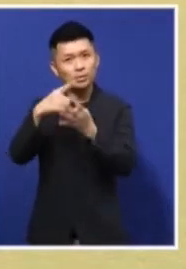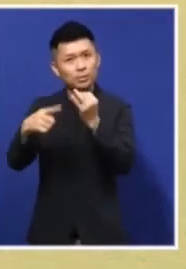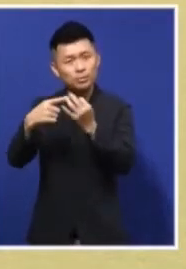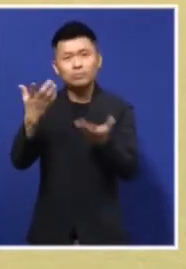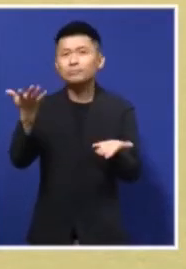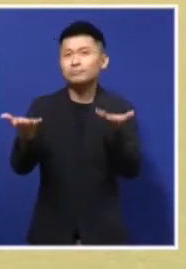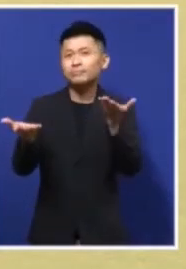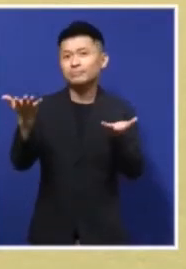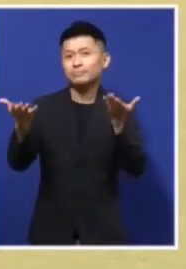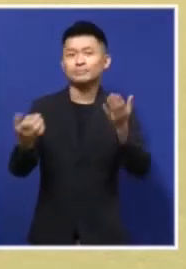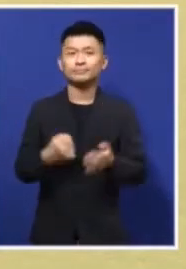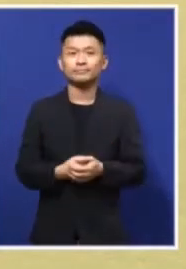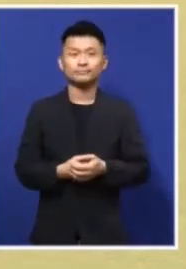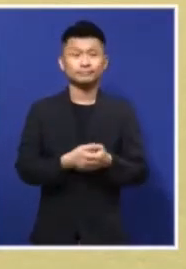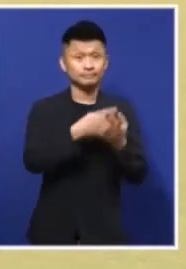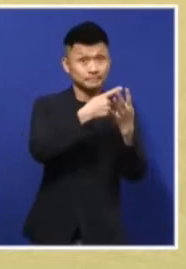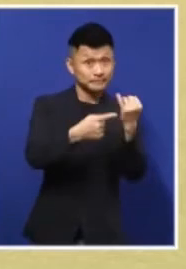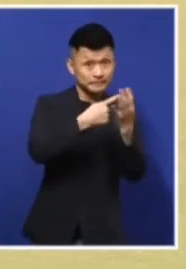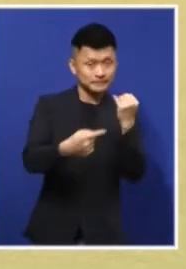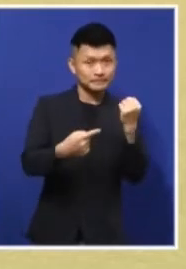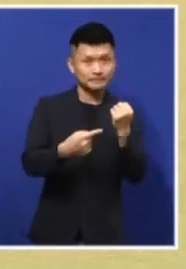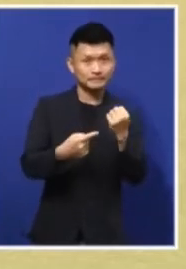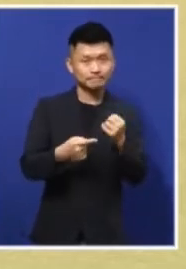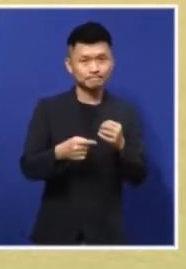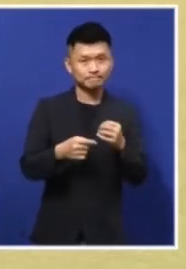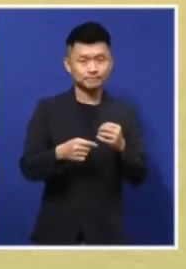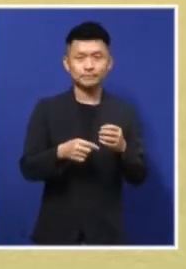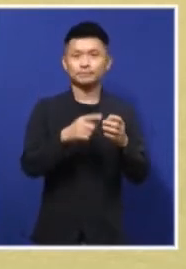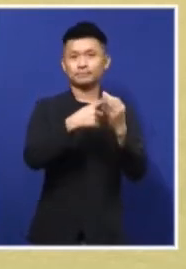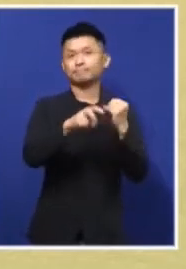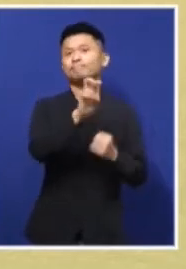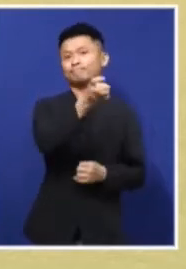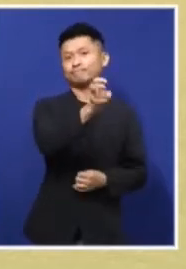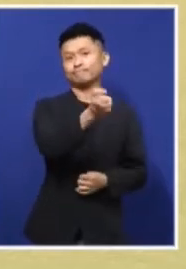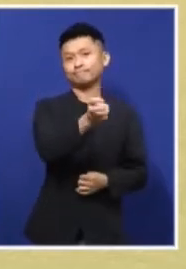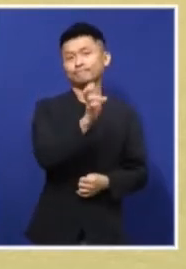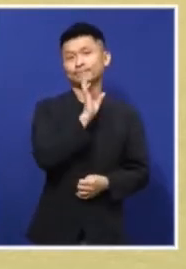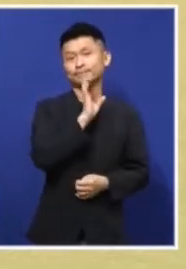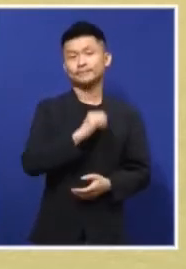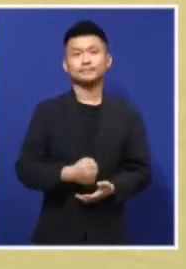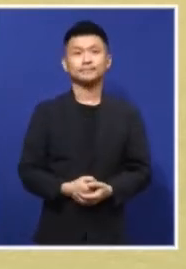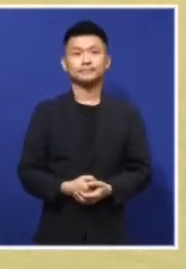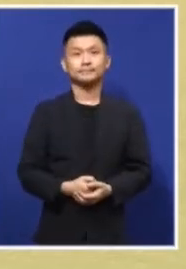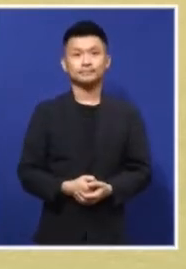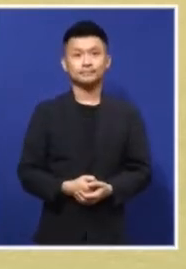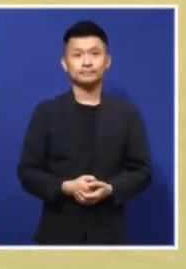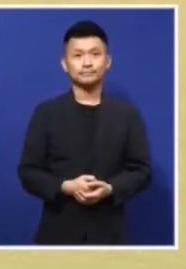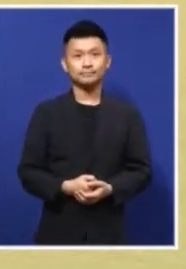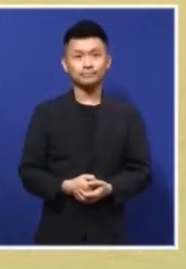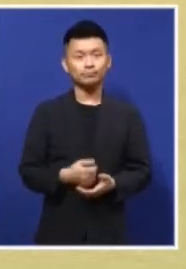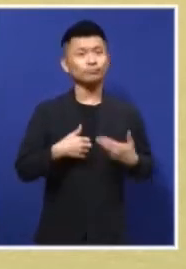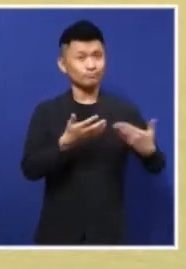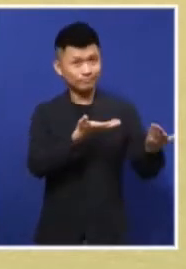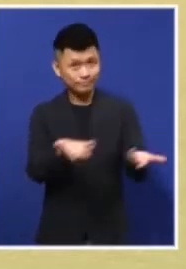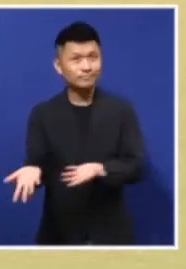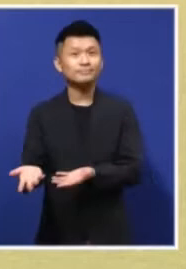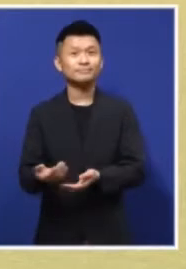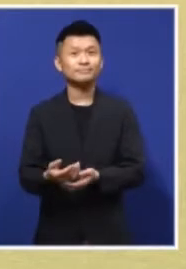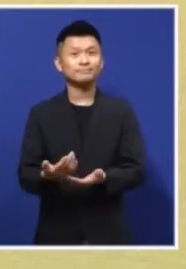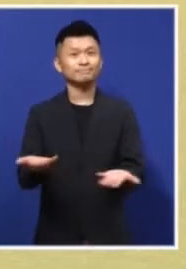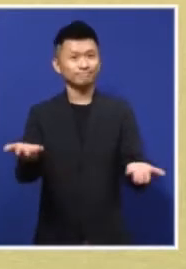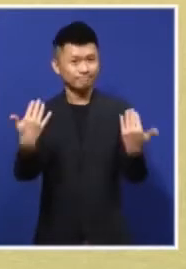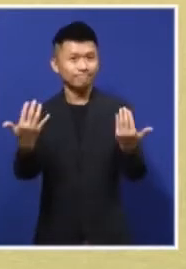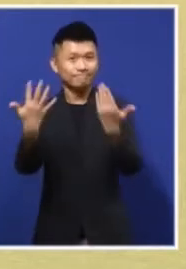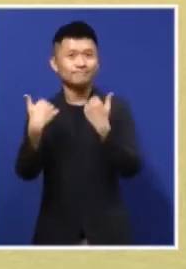那个份数是稍微就是设定在20万份左右。好，所以这部分呢，其实也是欢迎好大家来共